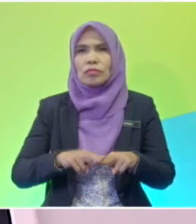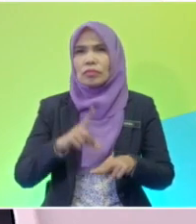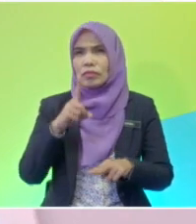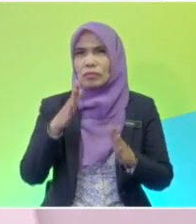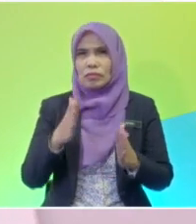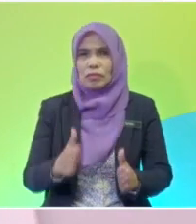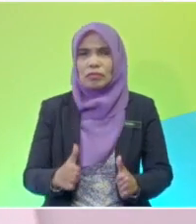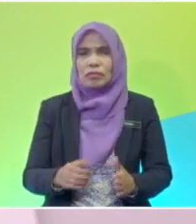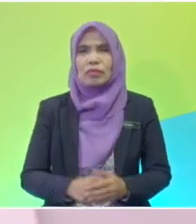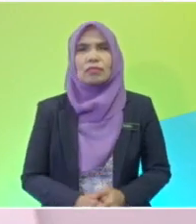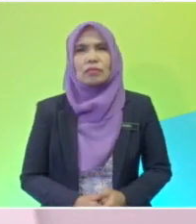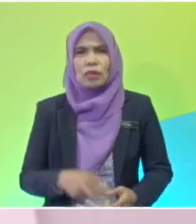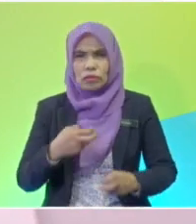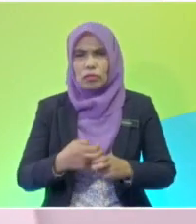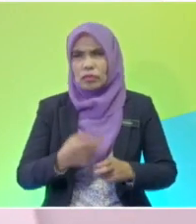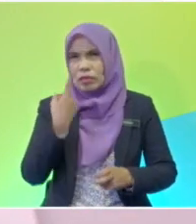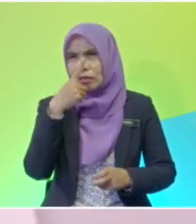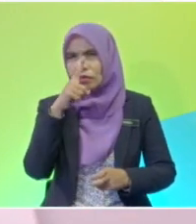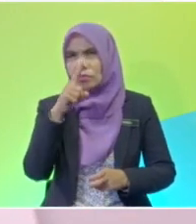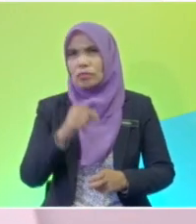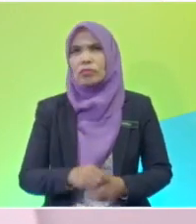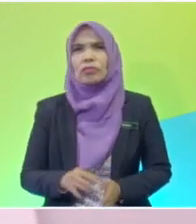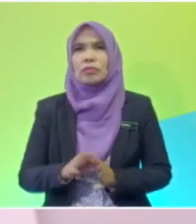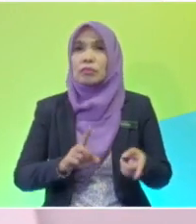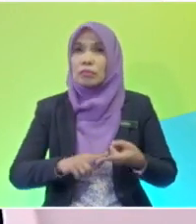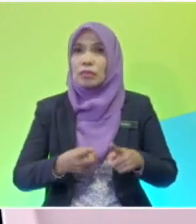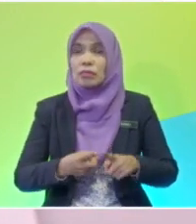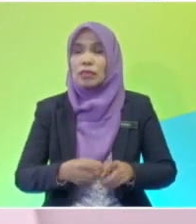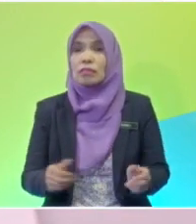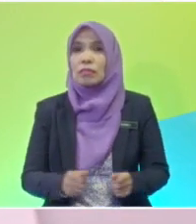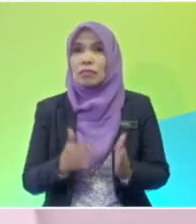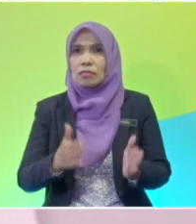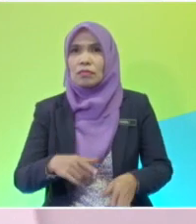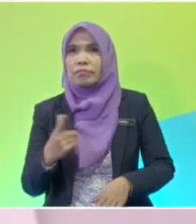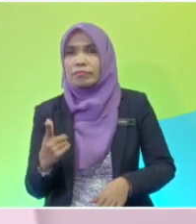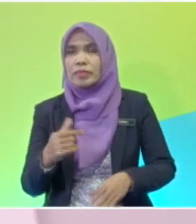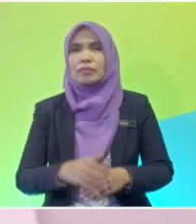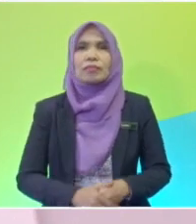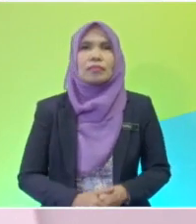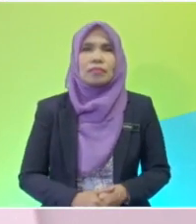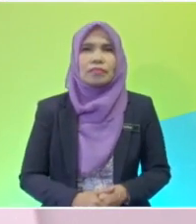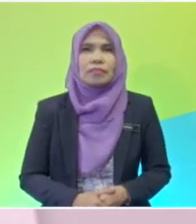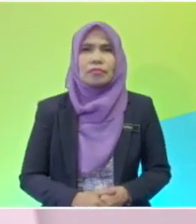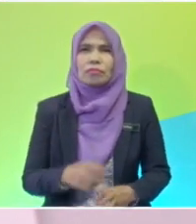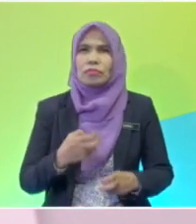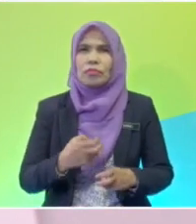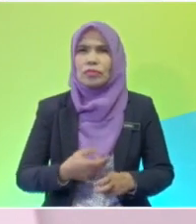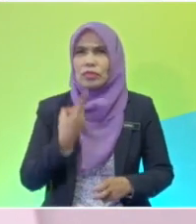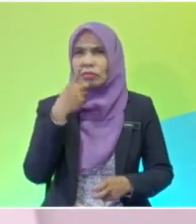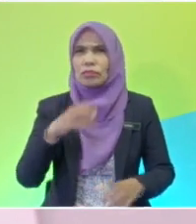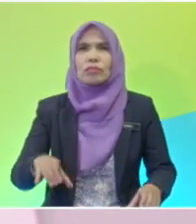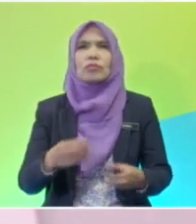untuk bergaul dengan masyarakat suka pegawai dengan kawan dia suka banget itu yang masalah